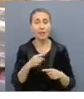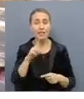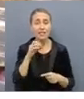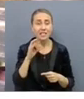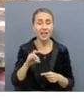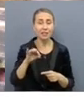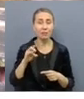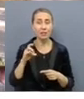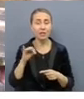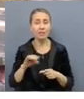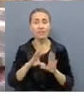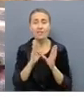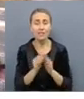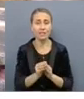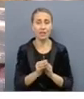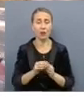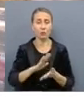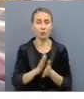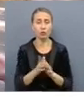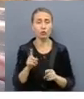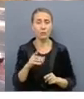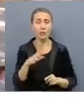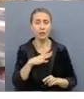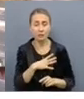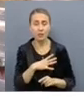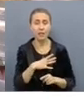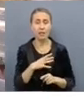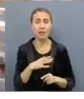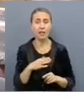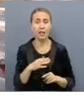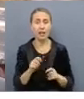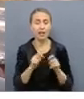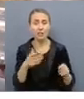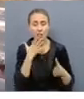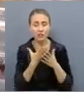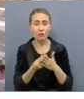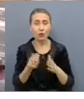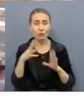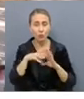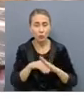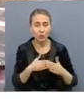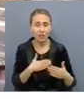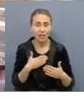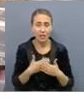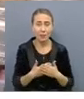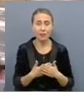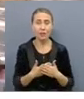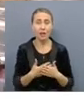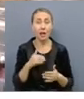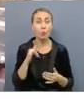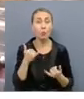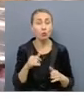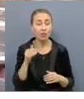миллениалам, все условия для того, чтобы они могли развиться, раскрыть свой внутренний потенциал. Поэтому сейчас, как бы, они уже